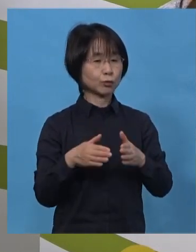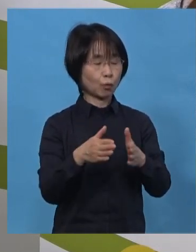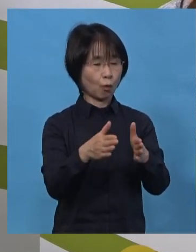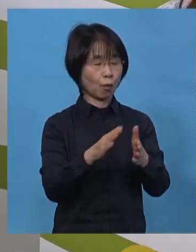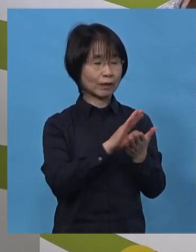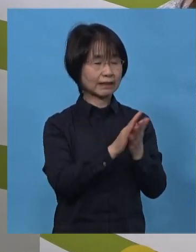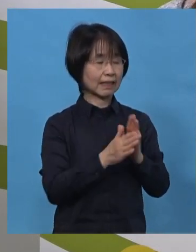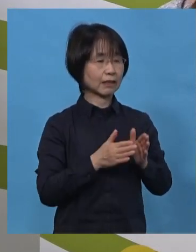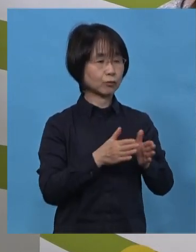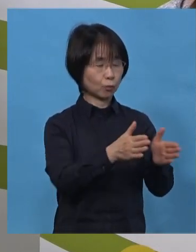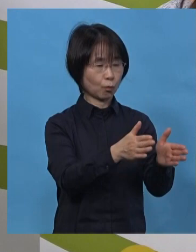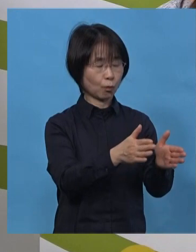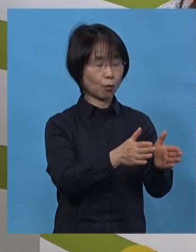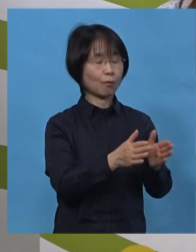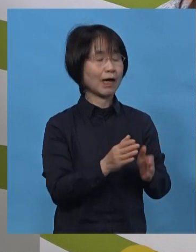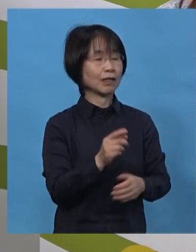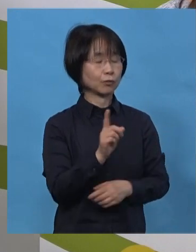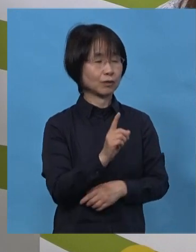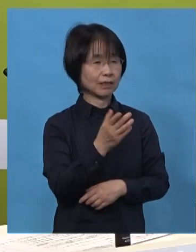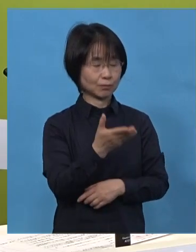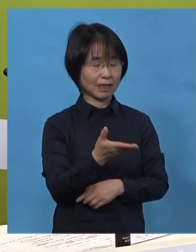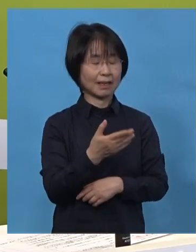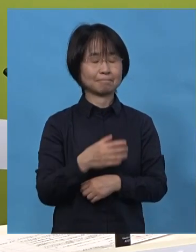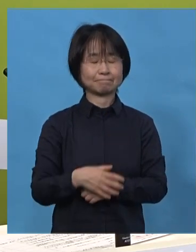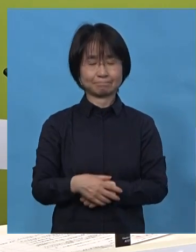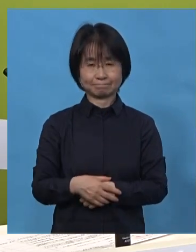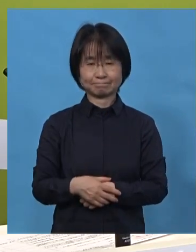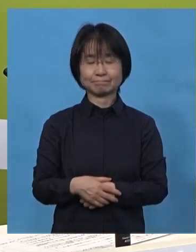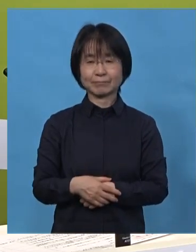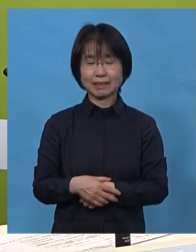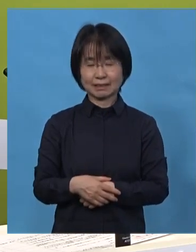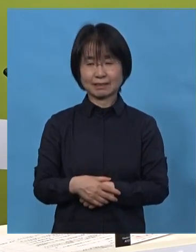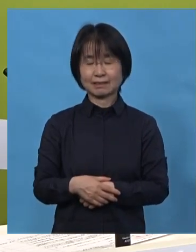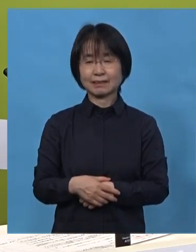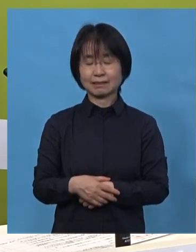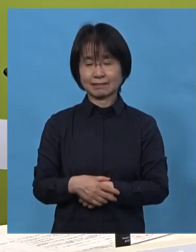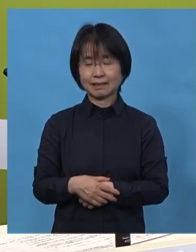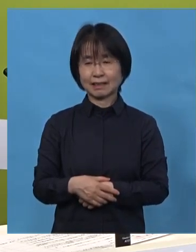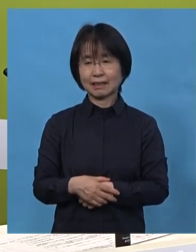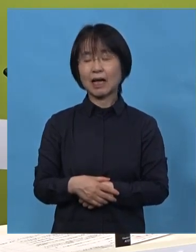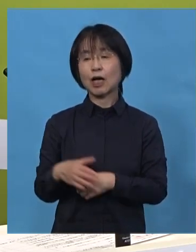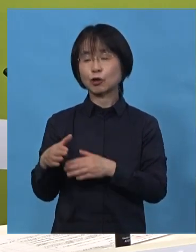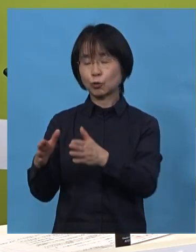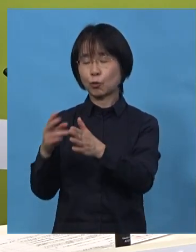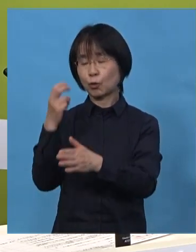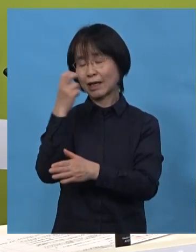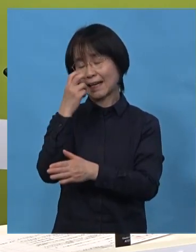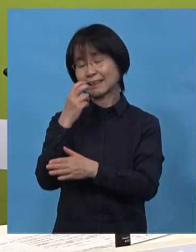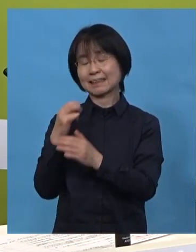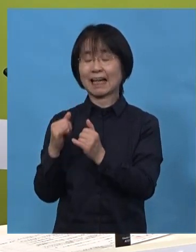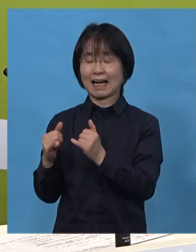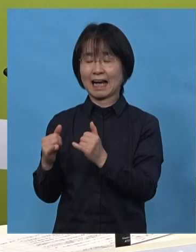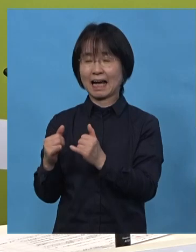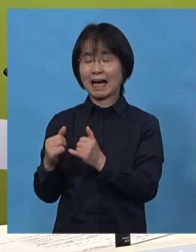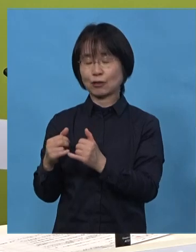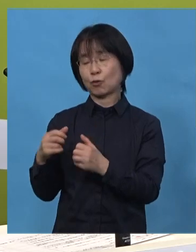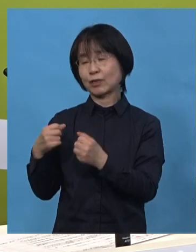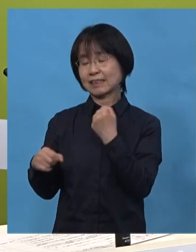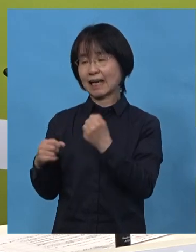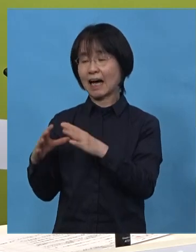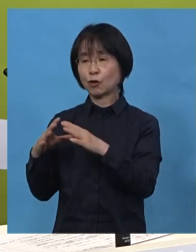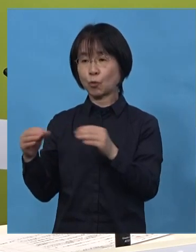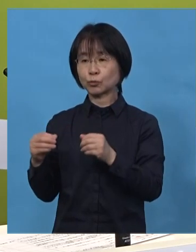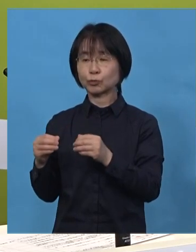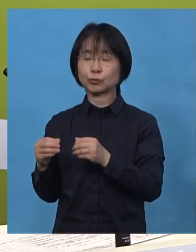県道の除雪はどうなるんでしょうかはい国道や県道については道路管理者である市が